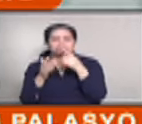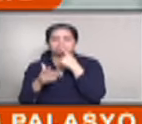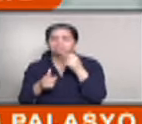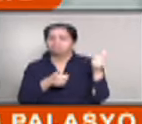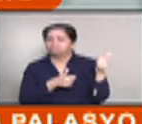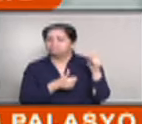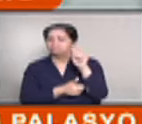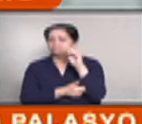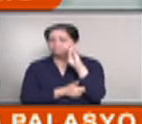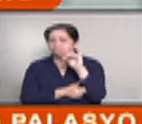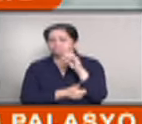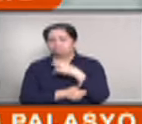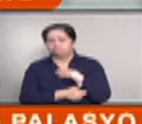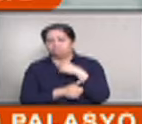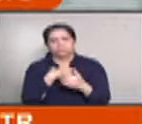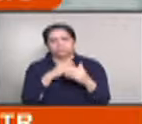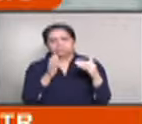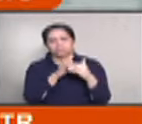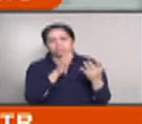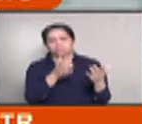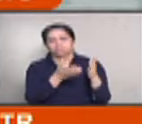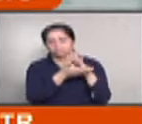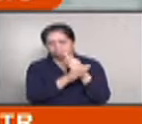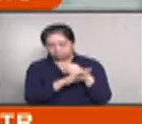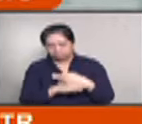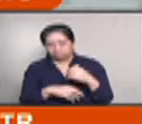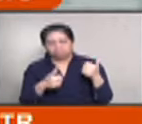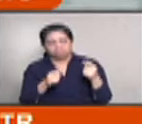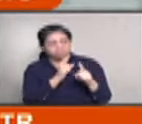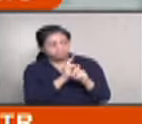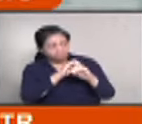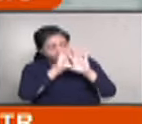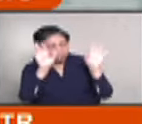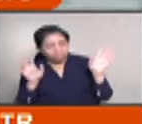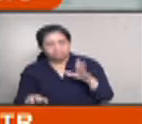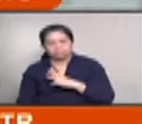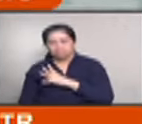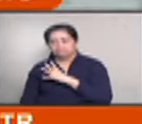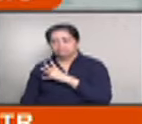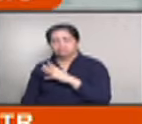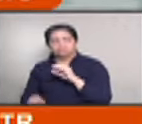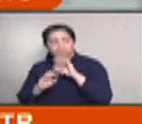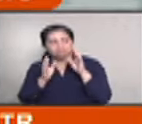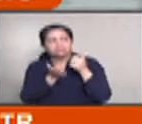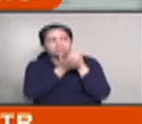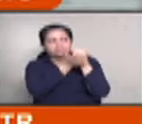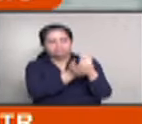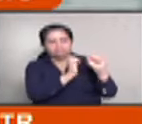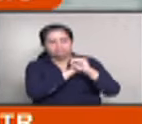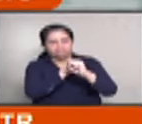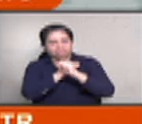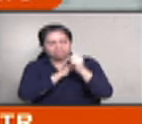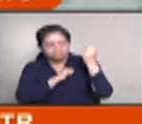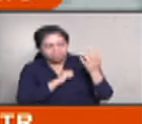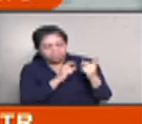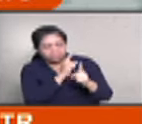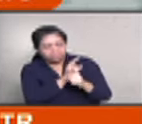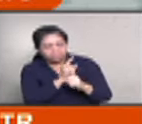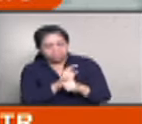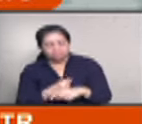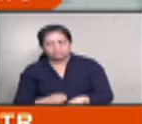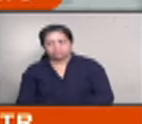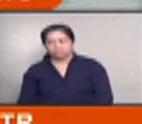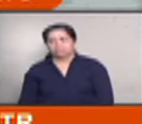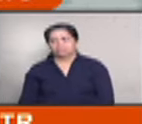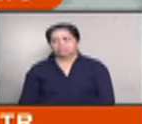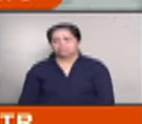na itong si Attorney inireklamo, in fairness, inayos niya. Di ba, mas maganda? Oo, pwede yan. Kaya para makatulong naman sa kampanya mo. Di ba, sir? Pwede po. Salamat